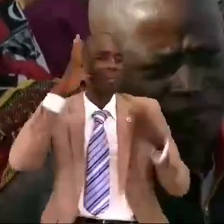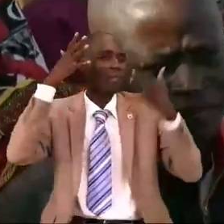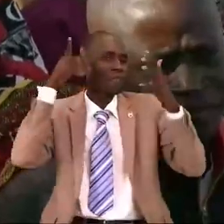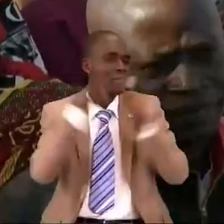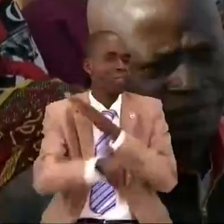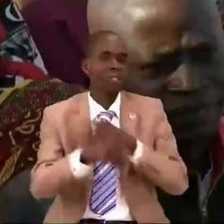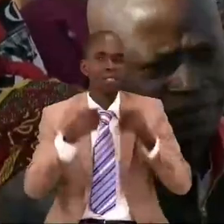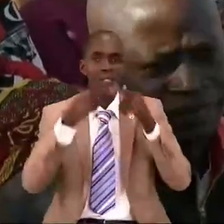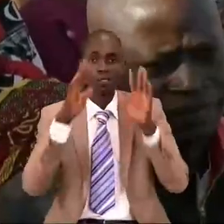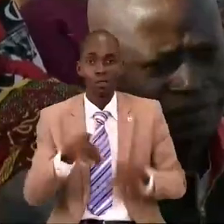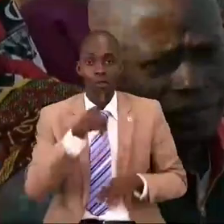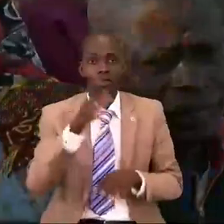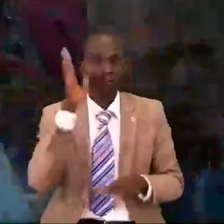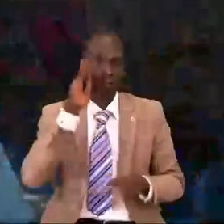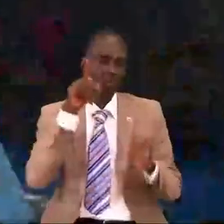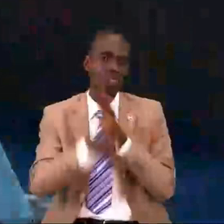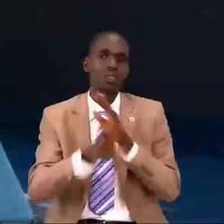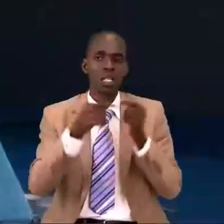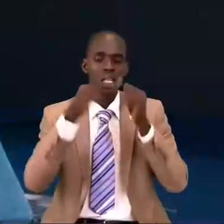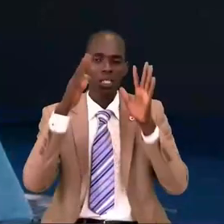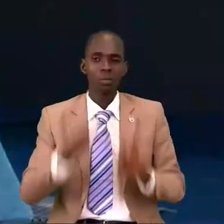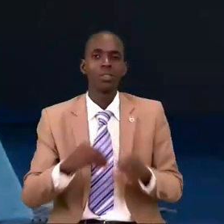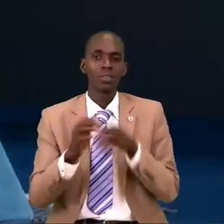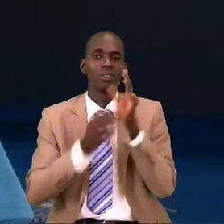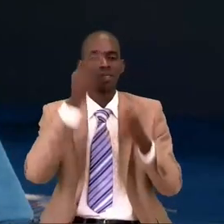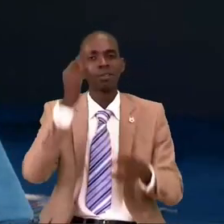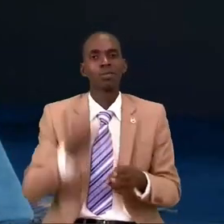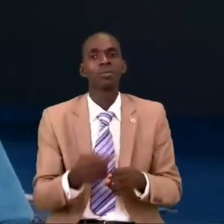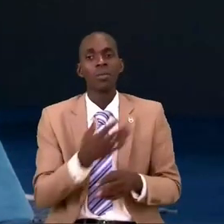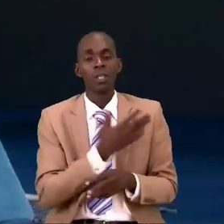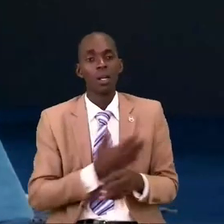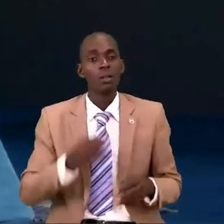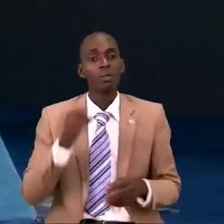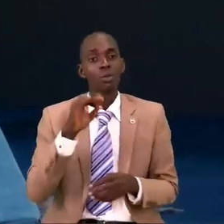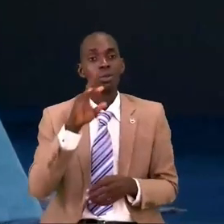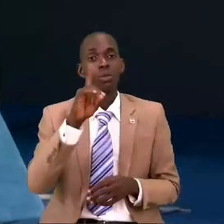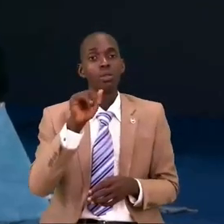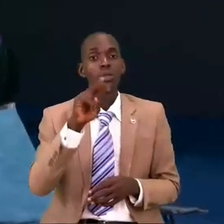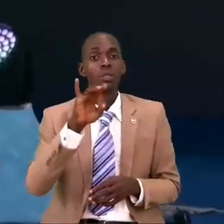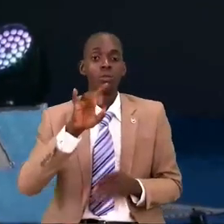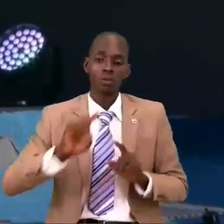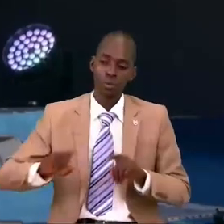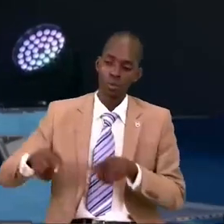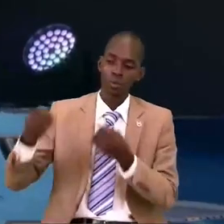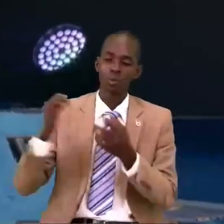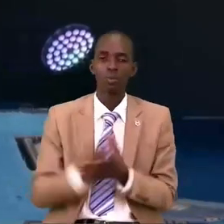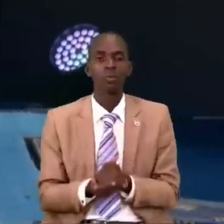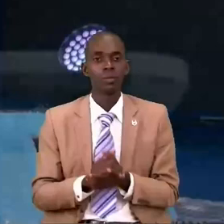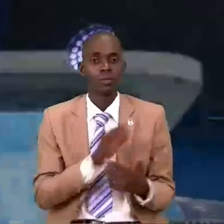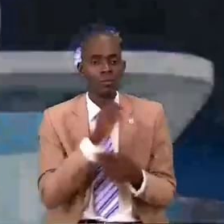Alors il est venu. Et quand le Philistin Goliath l'a vu, il a dit, regarde ce